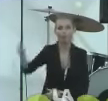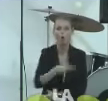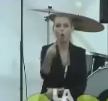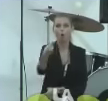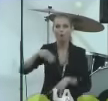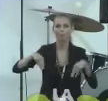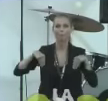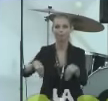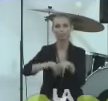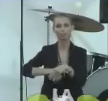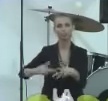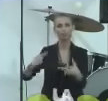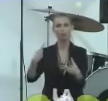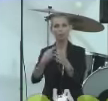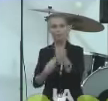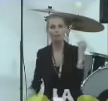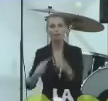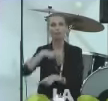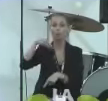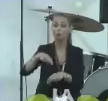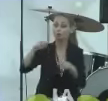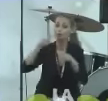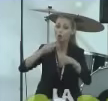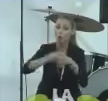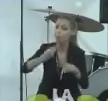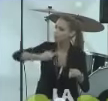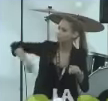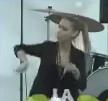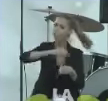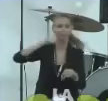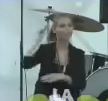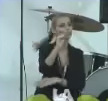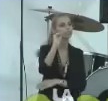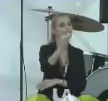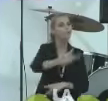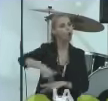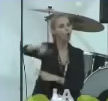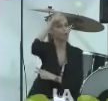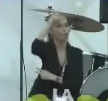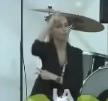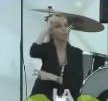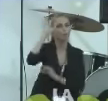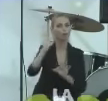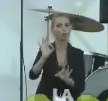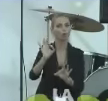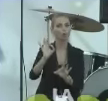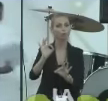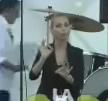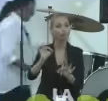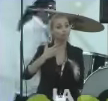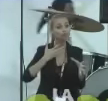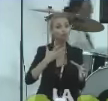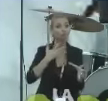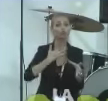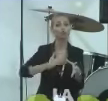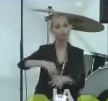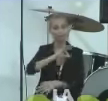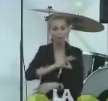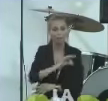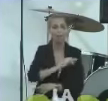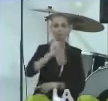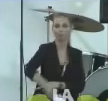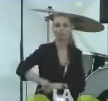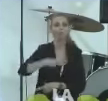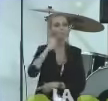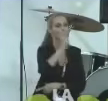in perdita qui di Roma e noi gli chiediamo cortesemente al governo, allora dal momento che ci sono degli stipendi da